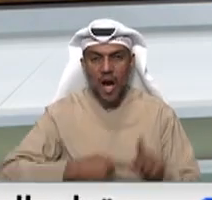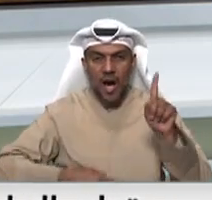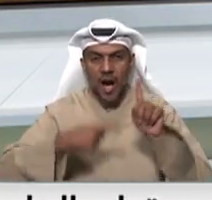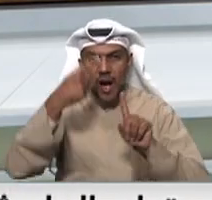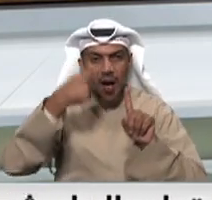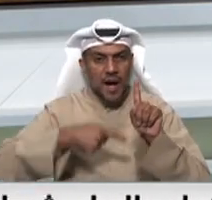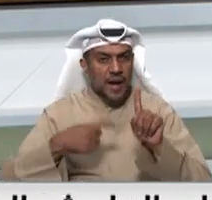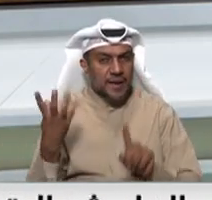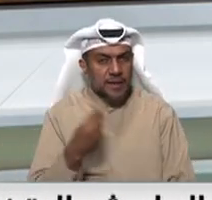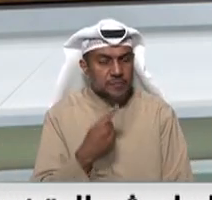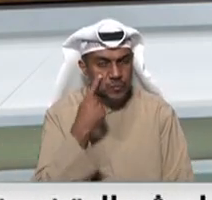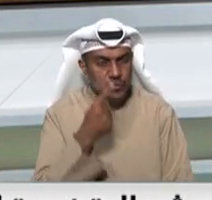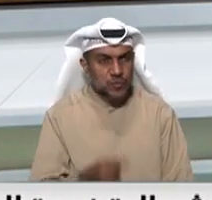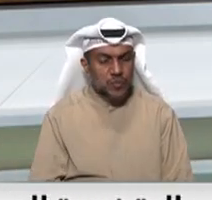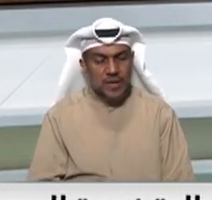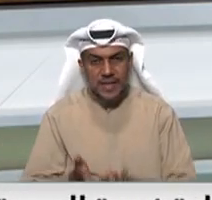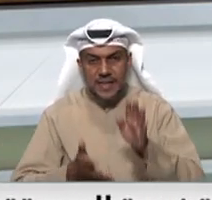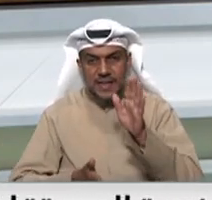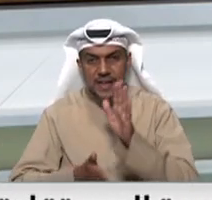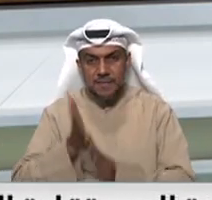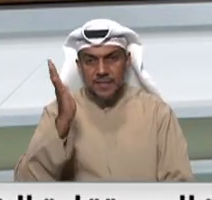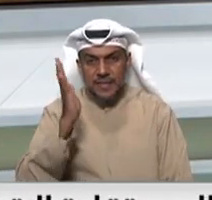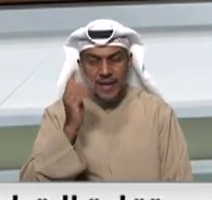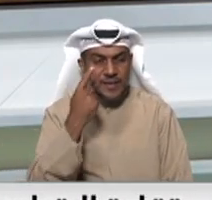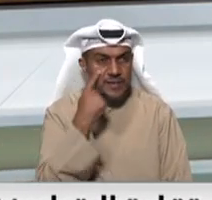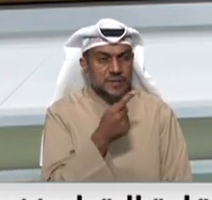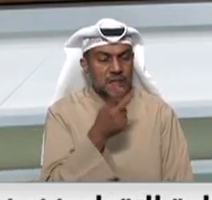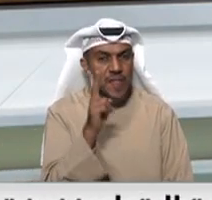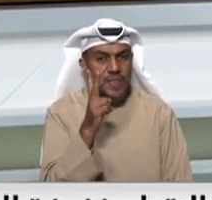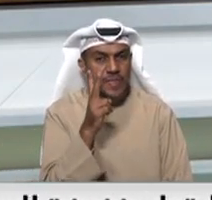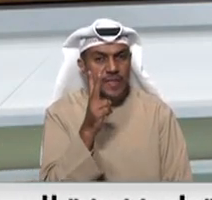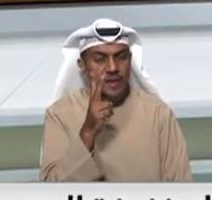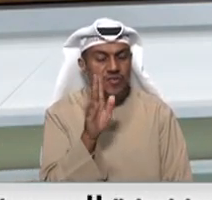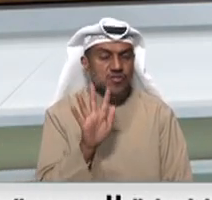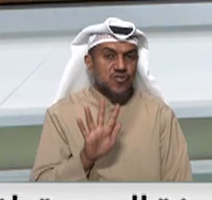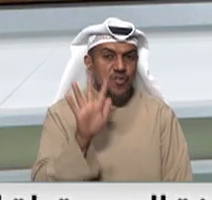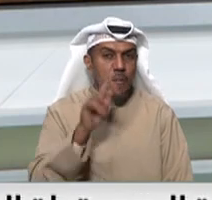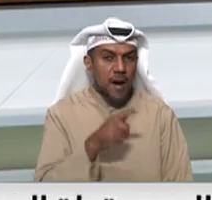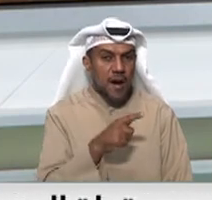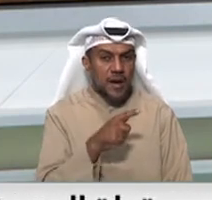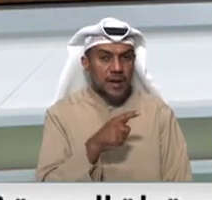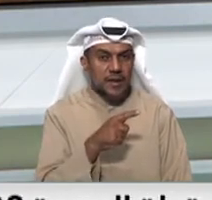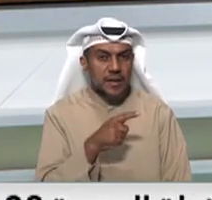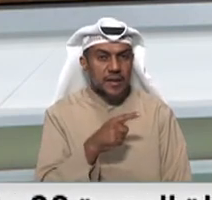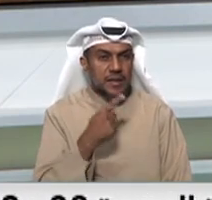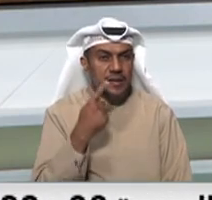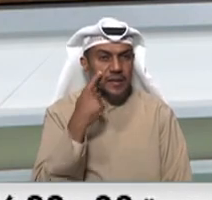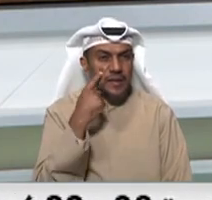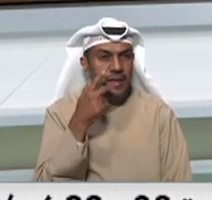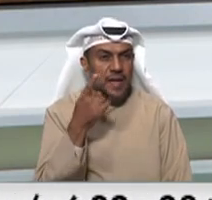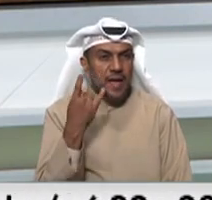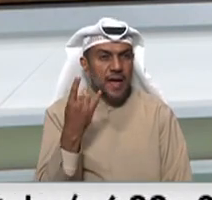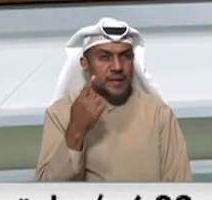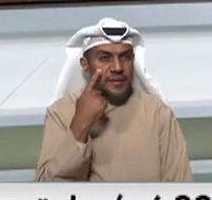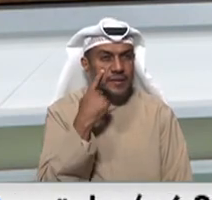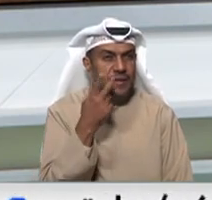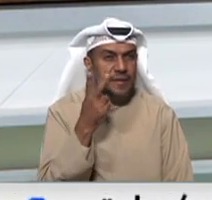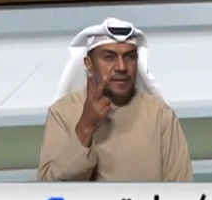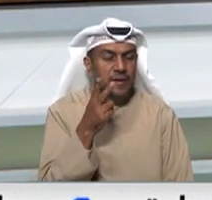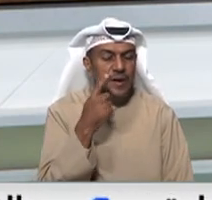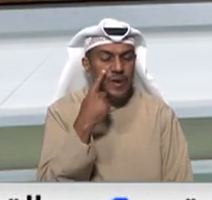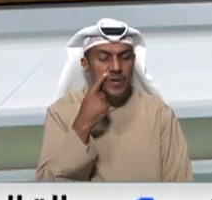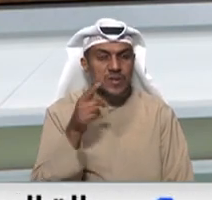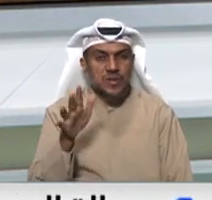في مدينة الكويت 15 درجة مئوية، 12 في العبدلي والشقاية والسالمي والوفرة 12 درجة مئوية، جزرنا